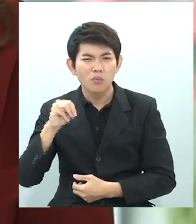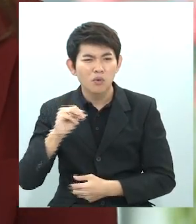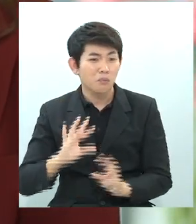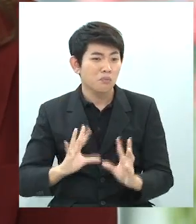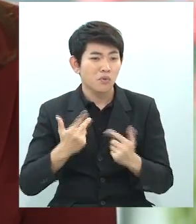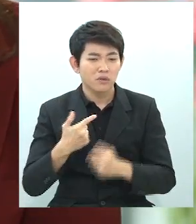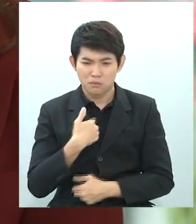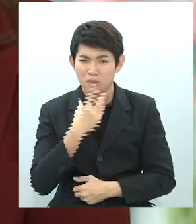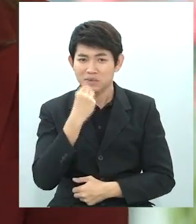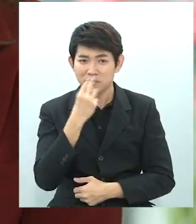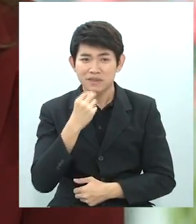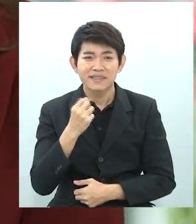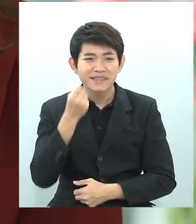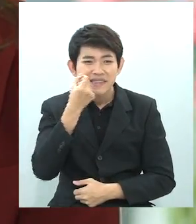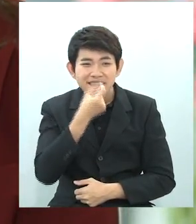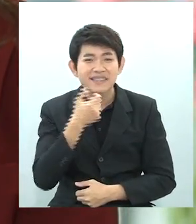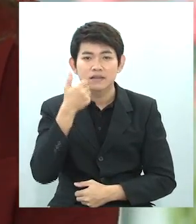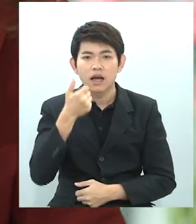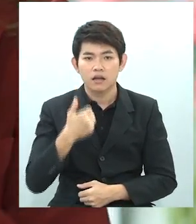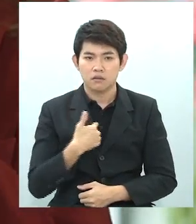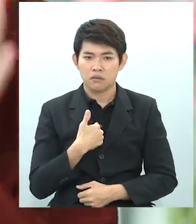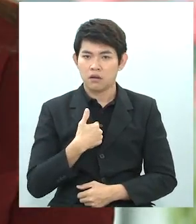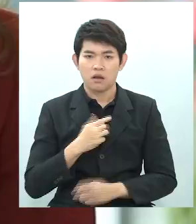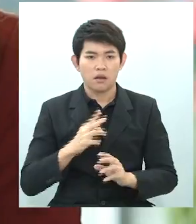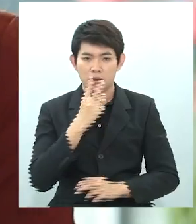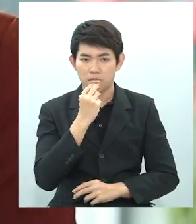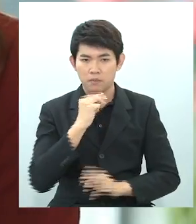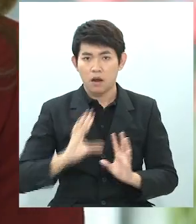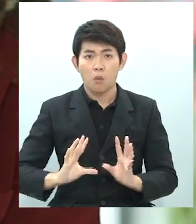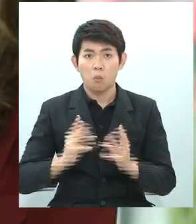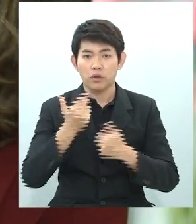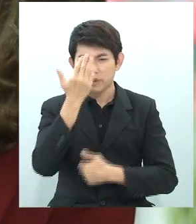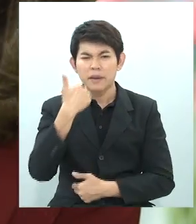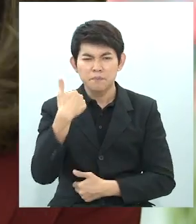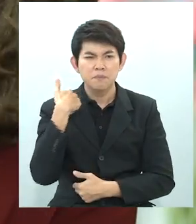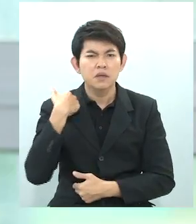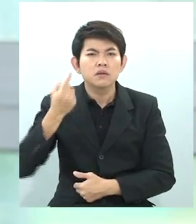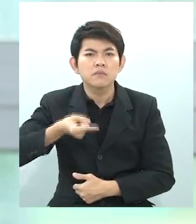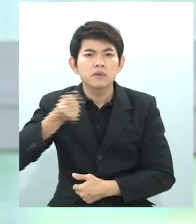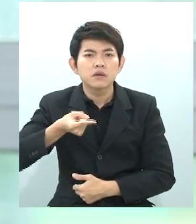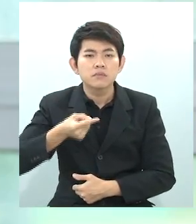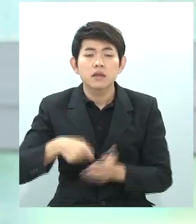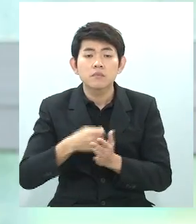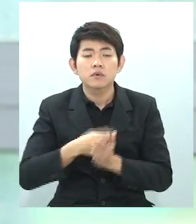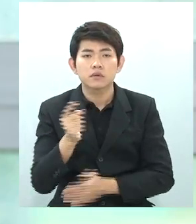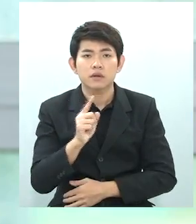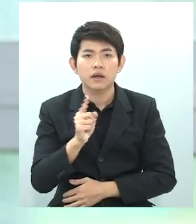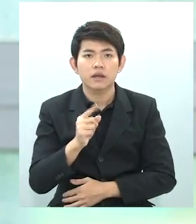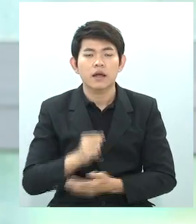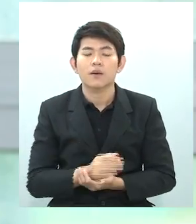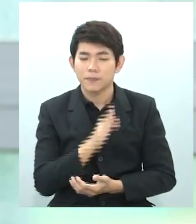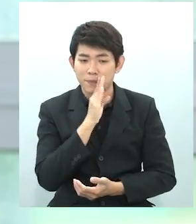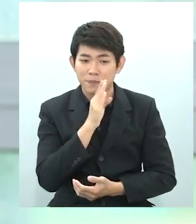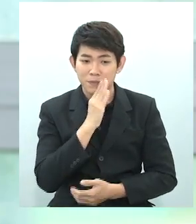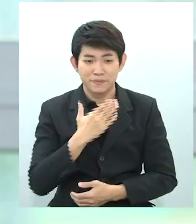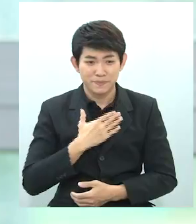ำเดือนเป็นสิวได้ทำไมนี่หมดแล้วยังมีทุกอย่างอย่างที่บอกมาอันนี้เกิดจากอะไร จริงๆส่วนใหญ่วัยหมดประจำเดือน